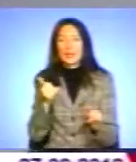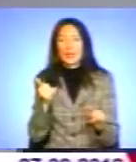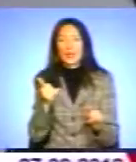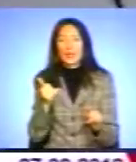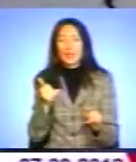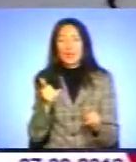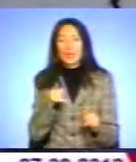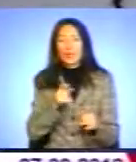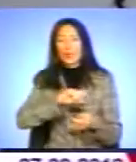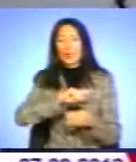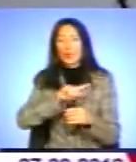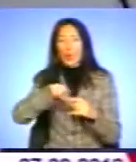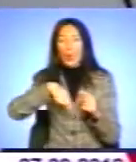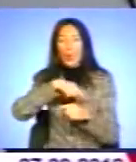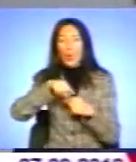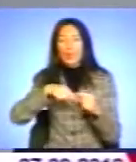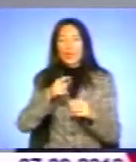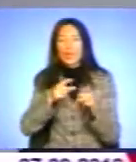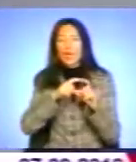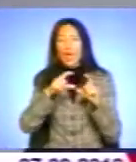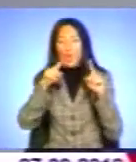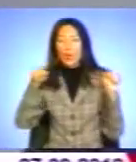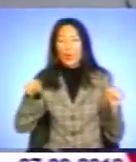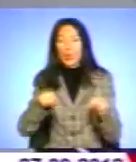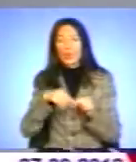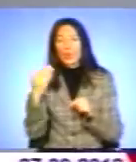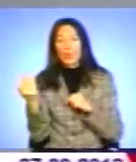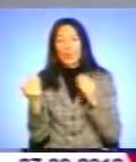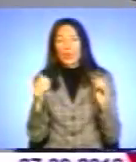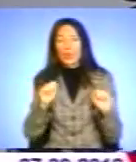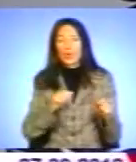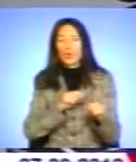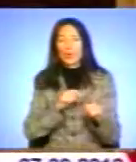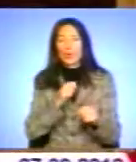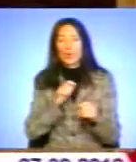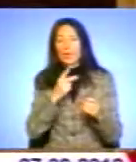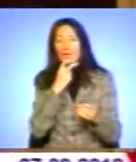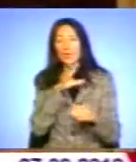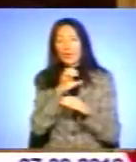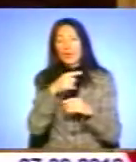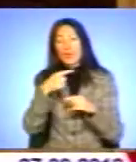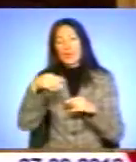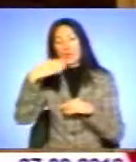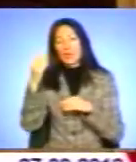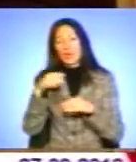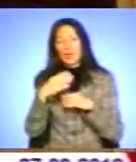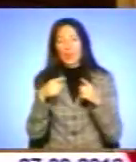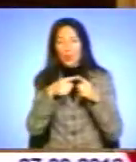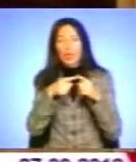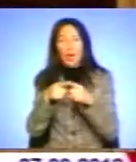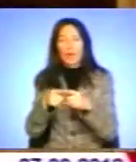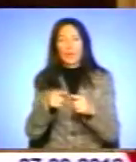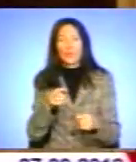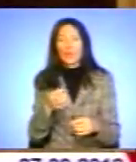крутячи об'єктивну дошку, там вверх, вниз, вліво, вправо, я можу змінити її в будь-яких площинах. Захоплення нетрадиційною